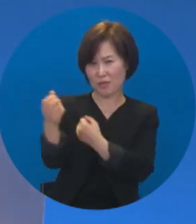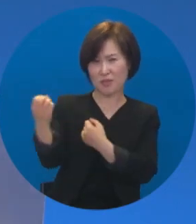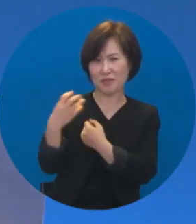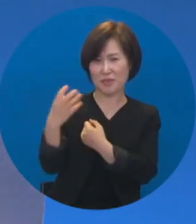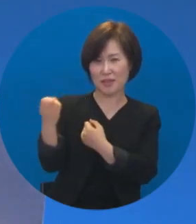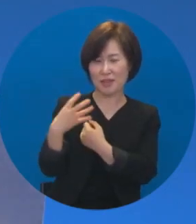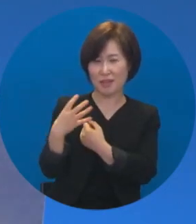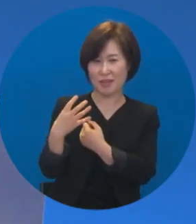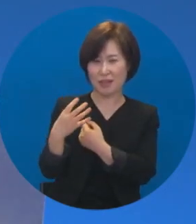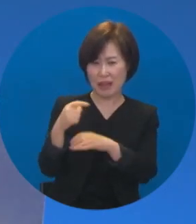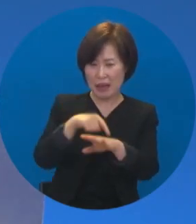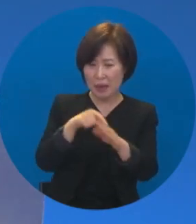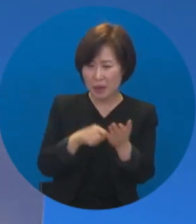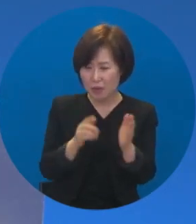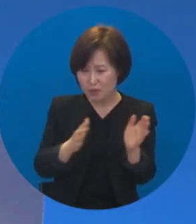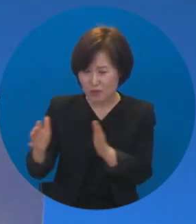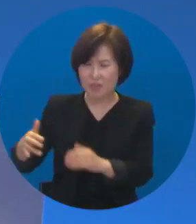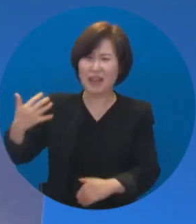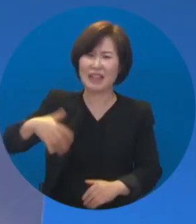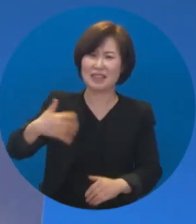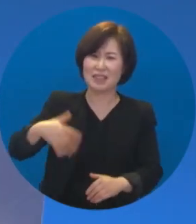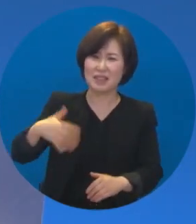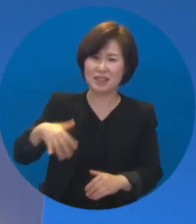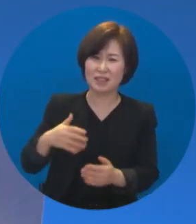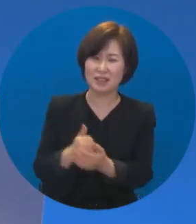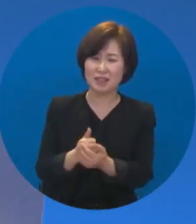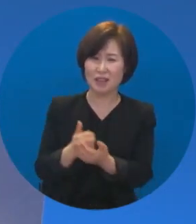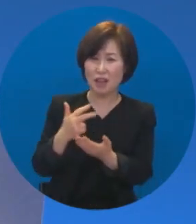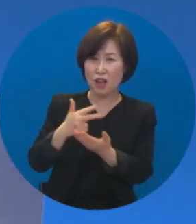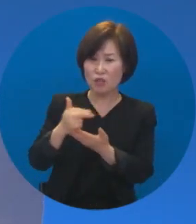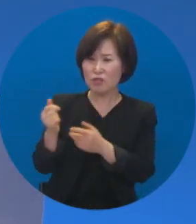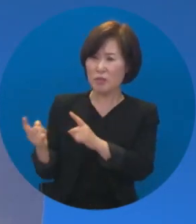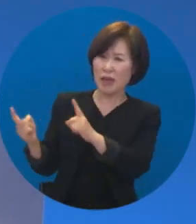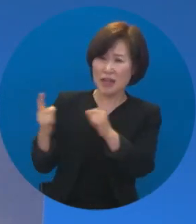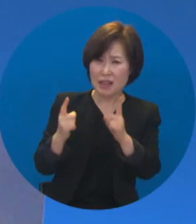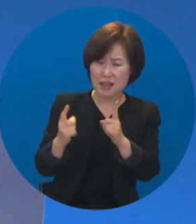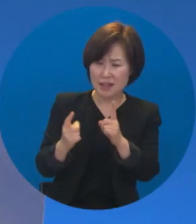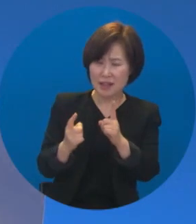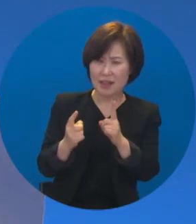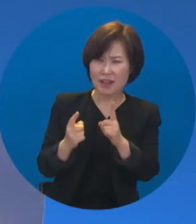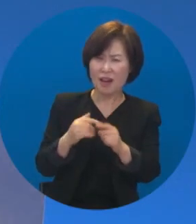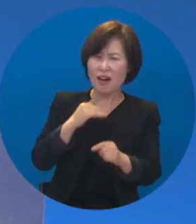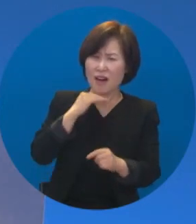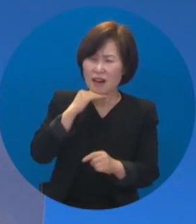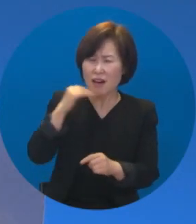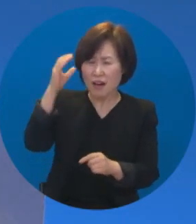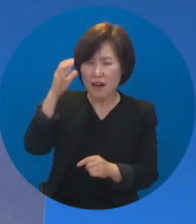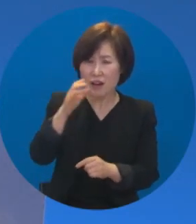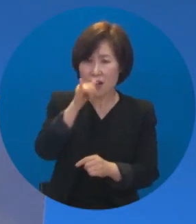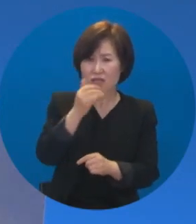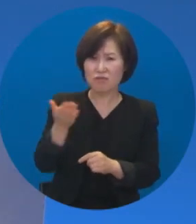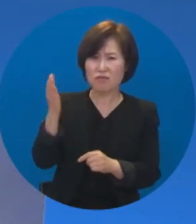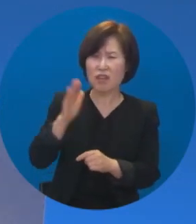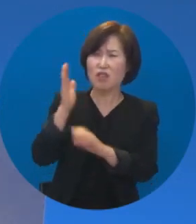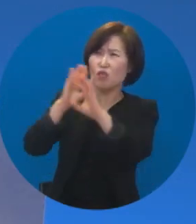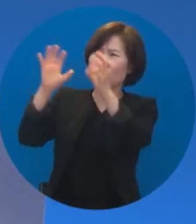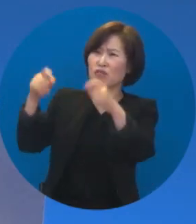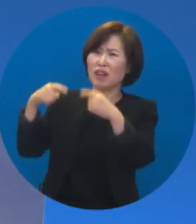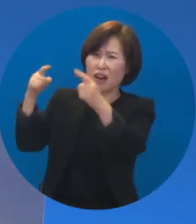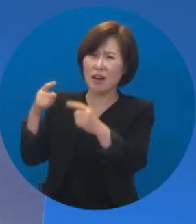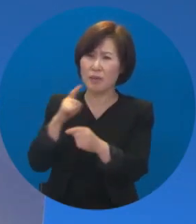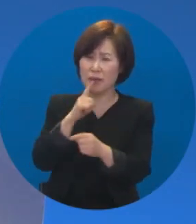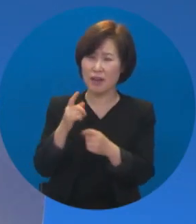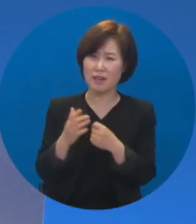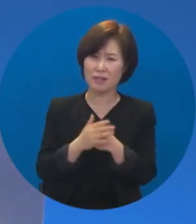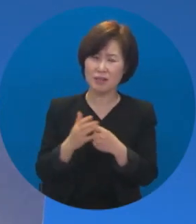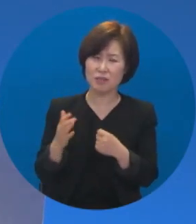마음의 준비가 안 됐던 거예요. 주님이 살리실 것만 믿고 있는 사람한테 천국에 대해서 말하기 시작하니까 왈칵 제가 겁이